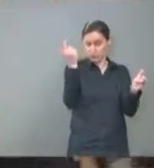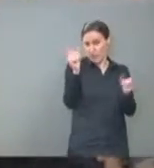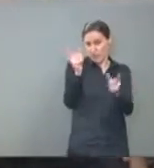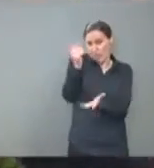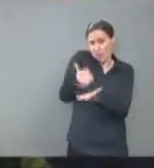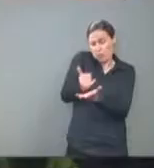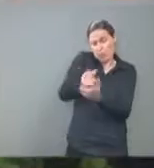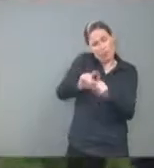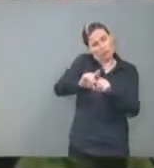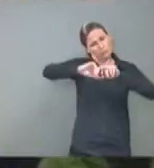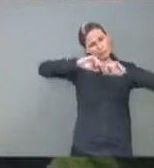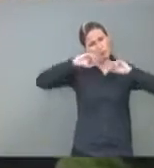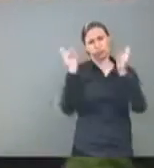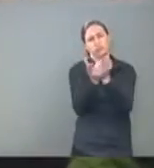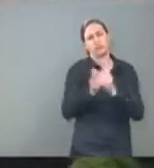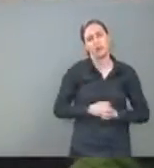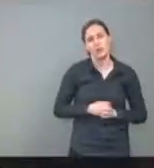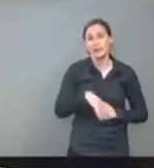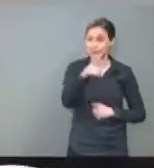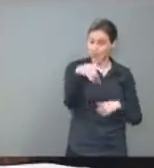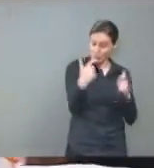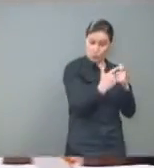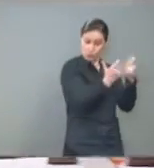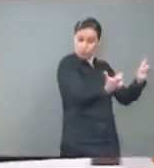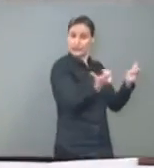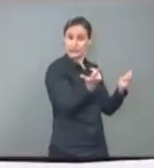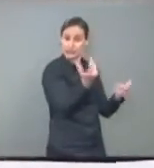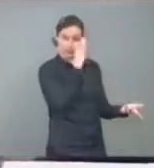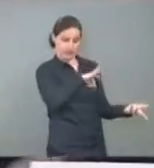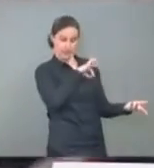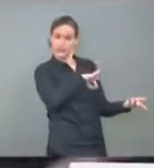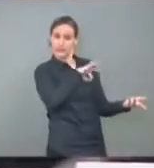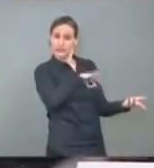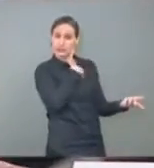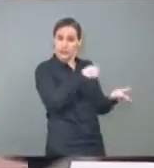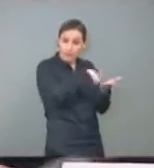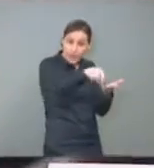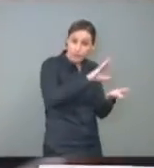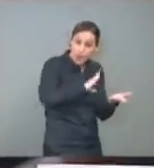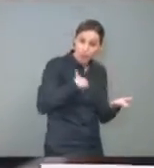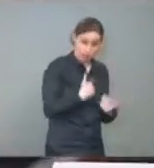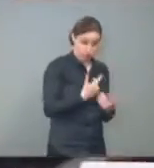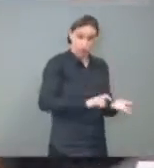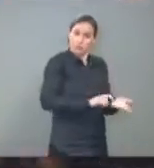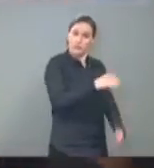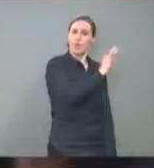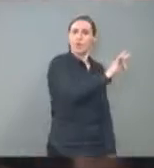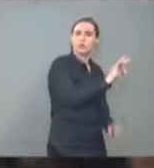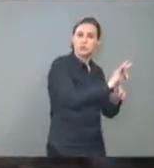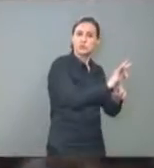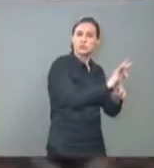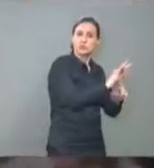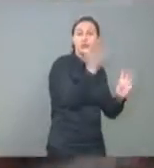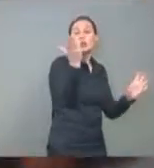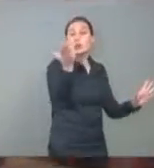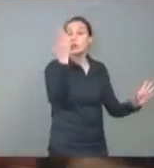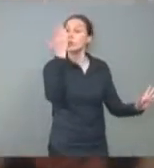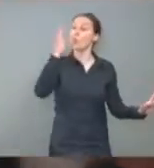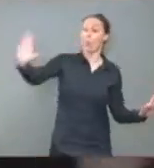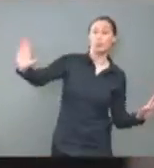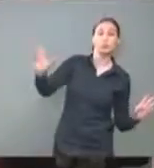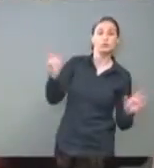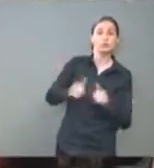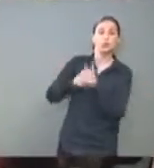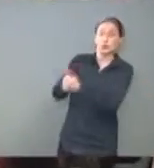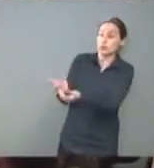françaises payent parce qu'elles sont françaises. Et elles participent à l'effort commun. Je suis embêté parce que dans mes fiches, voyez-vous, il n'y a pas de